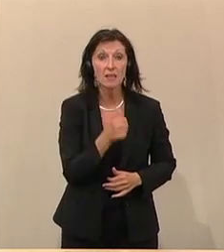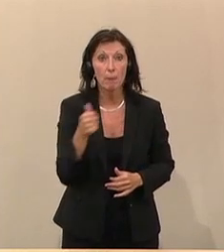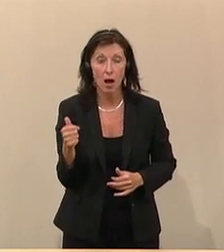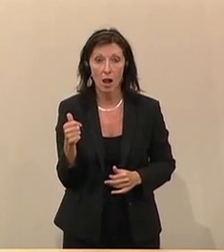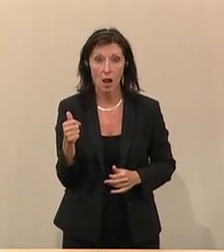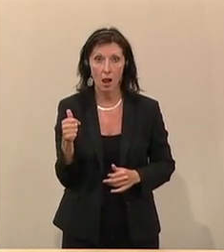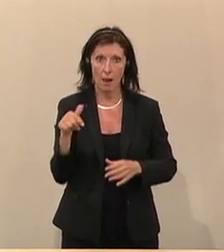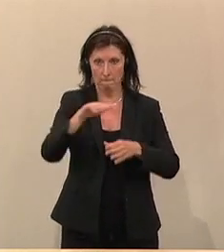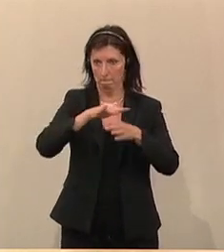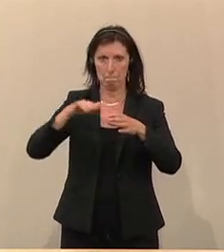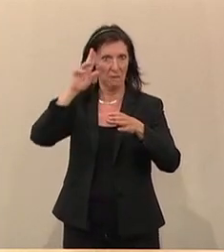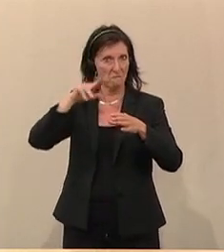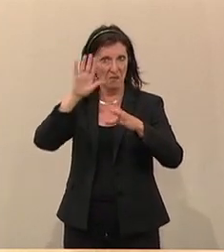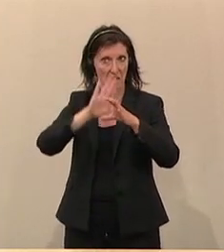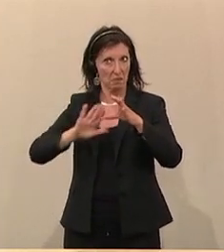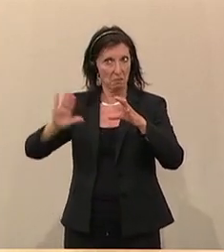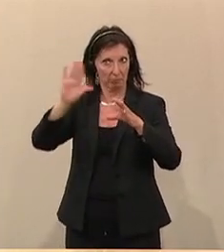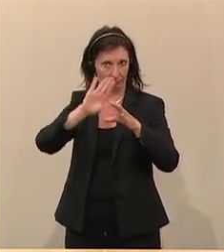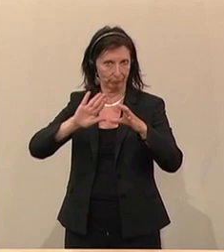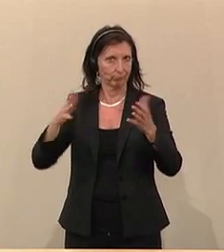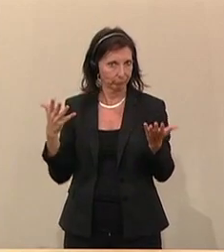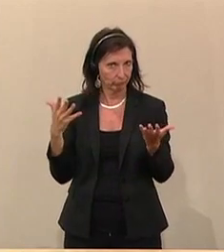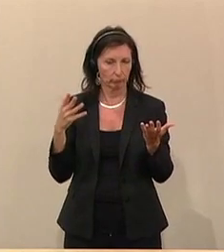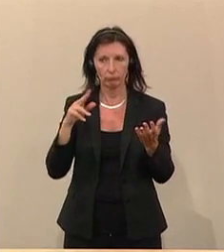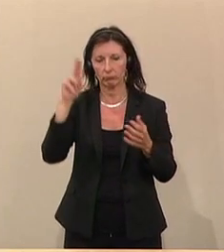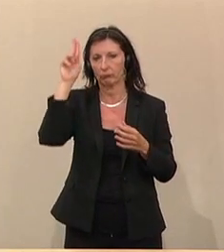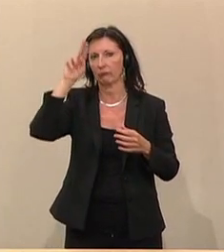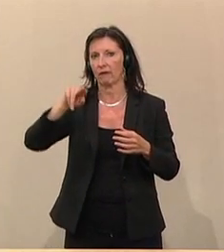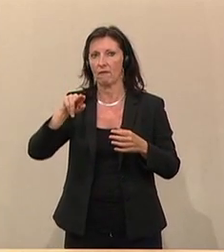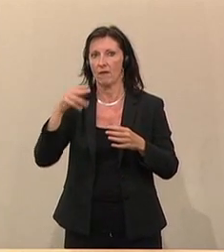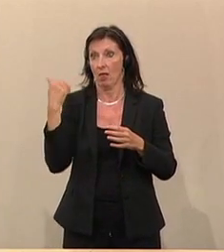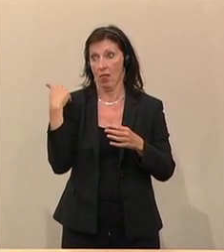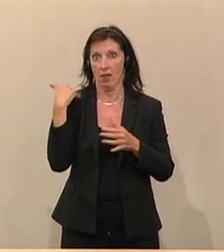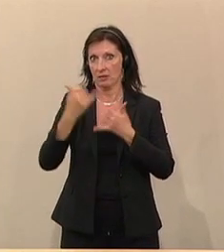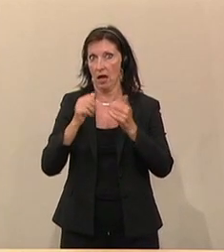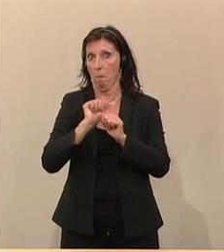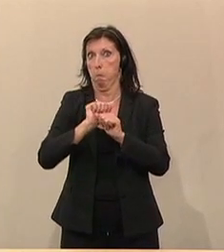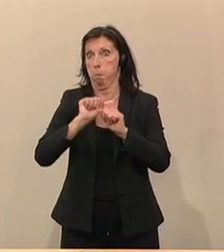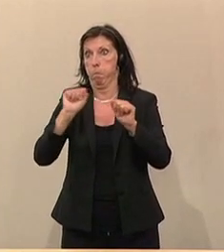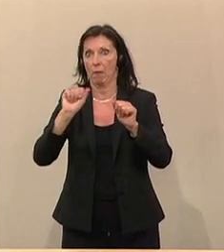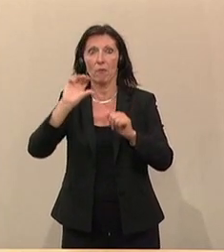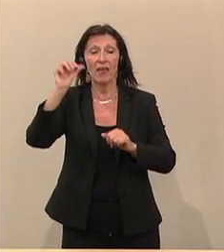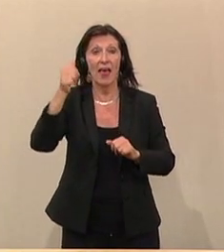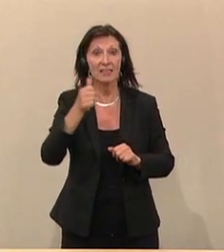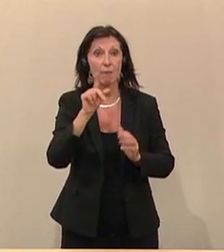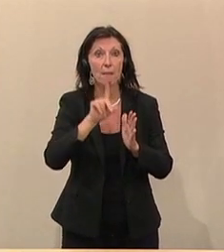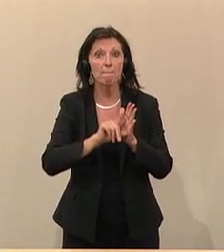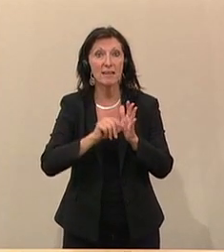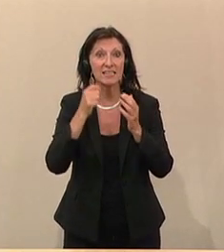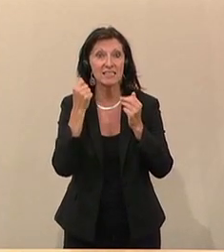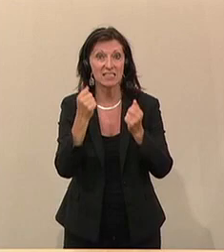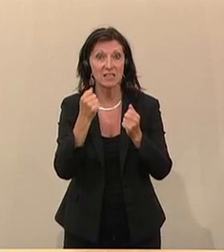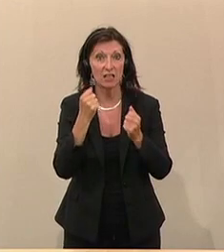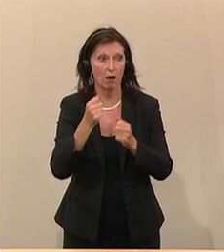gebiet wien also im hochgebet liegen wo das immer explodierte der letzten jahre hat die anzahl der mindestsicherungsbezieher